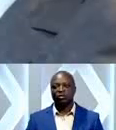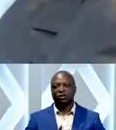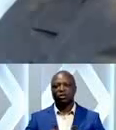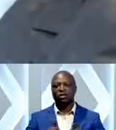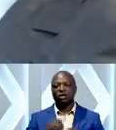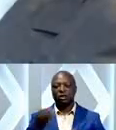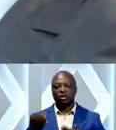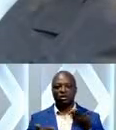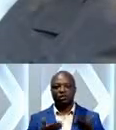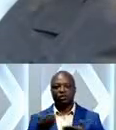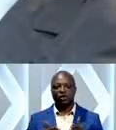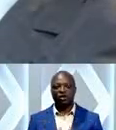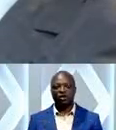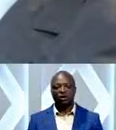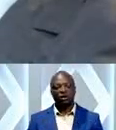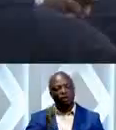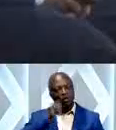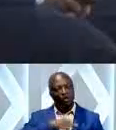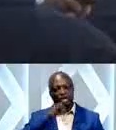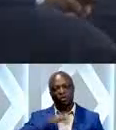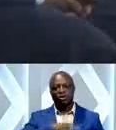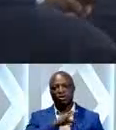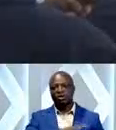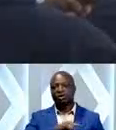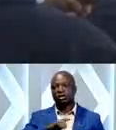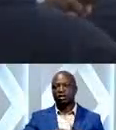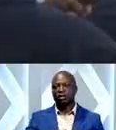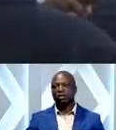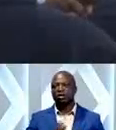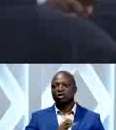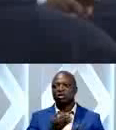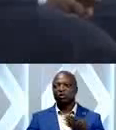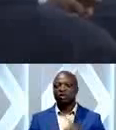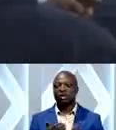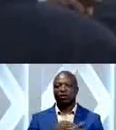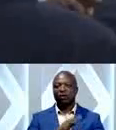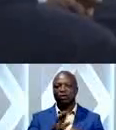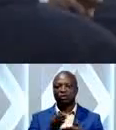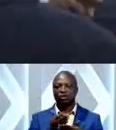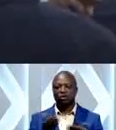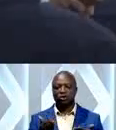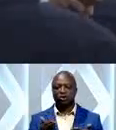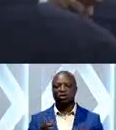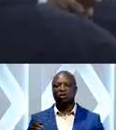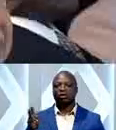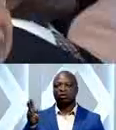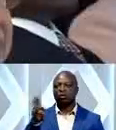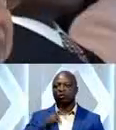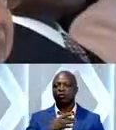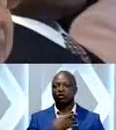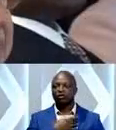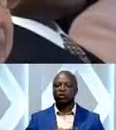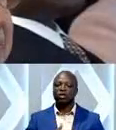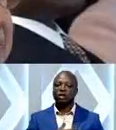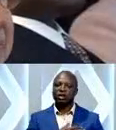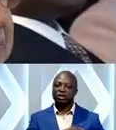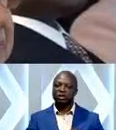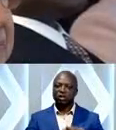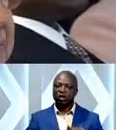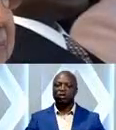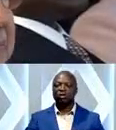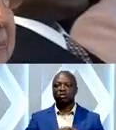distingués invités, Mesdames et Messieurs, chers amis, je voudrais avant toute chose vous souhaiter très chaleureusement et